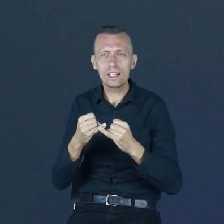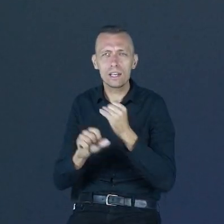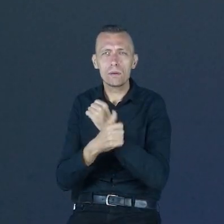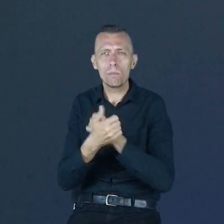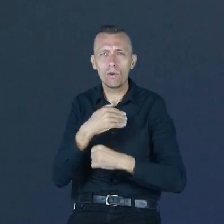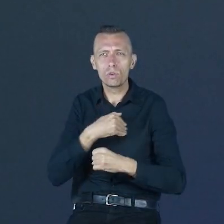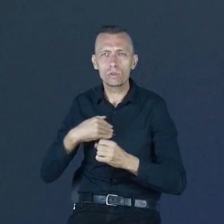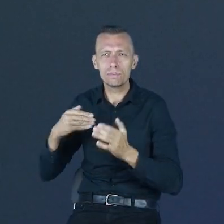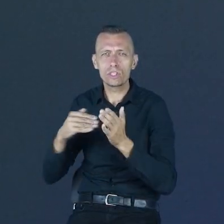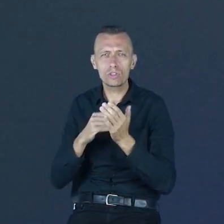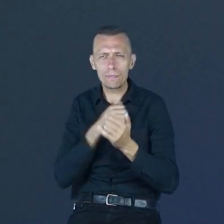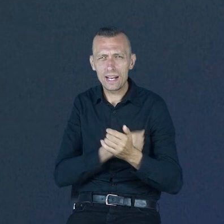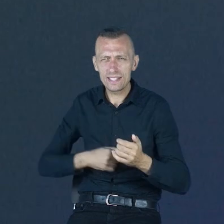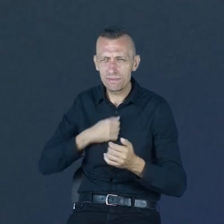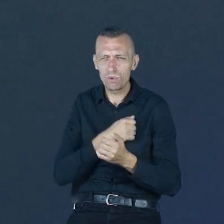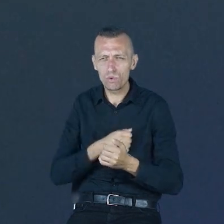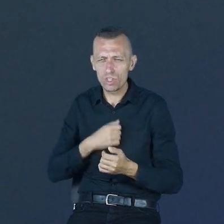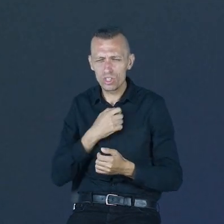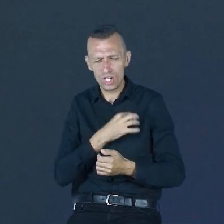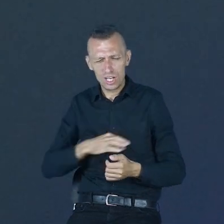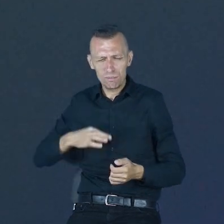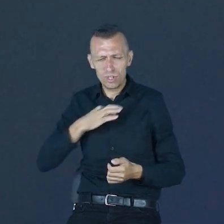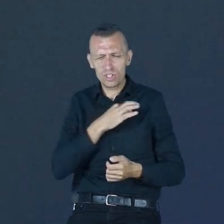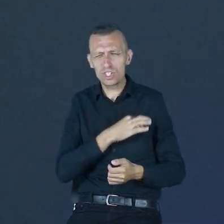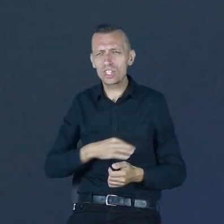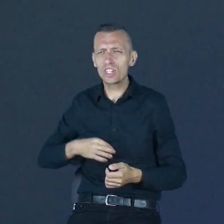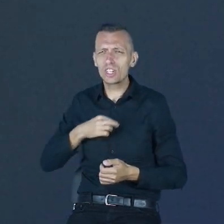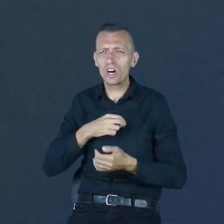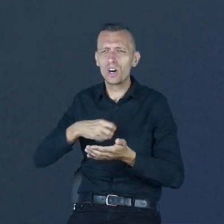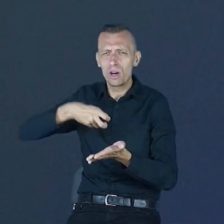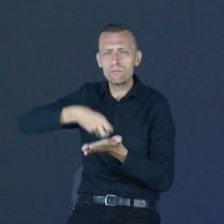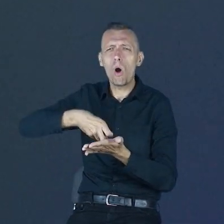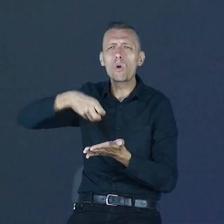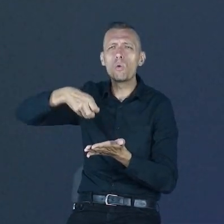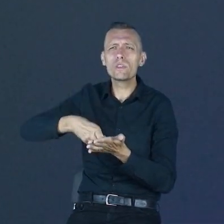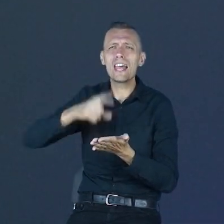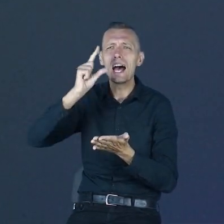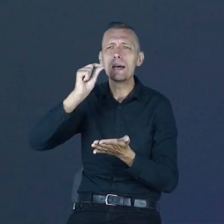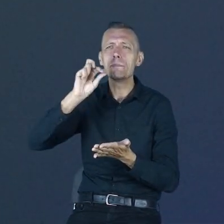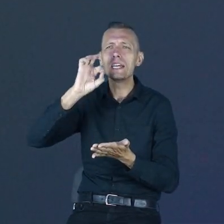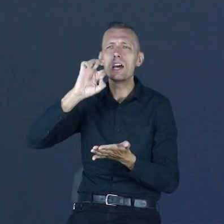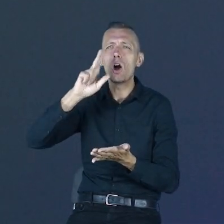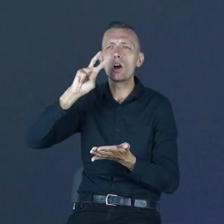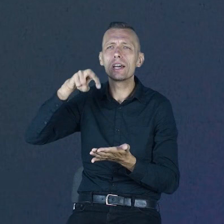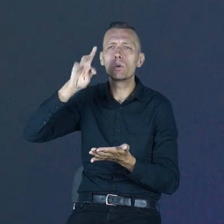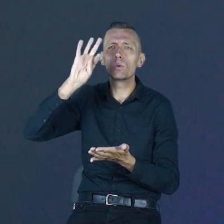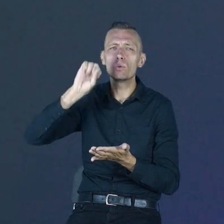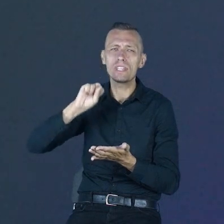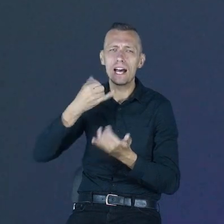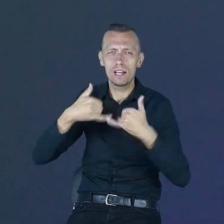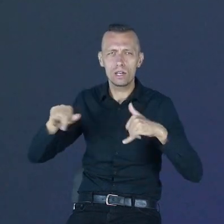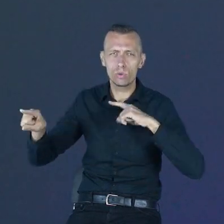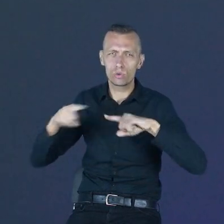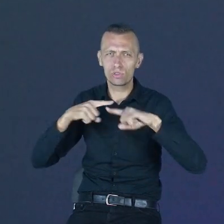się, pokutujmy. Pokuta nie jest wstydem. Brak pokuty dopiero będzie wstydem. Dajmy się uniżyć